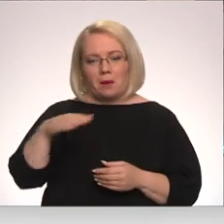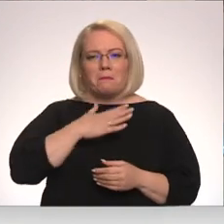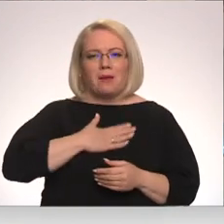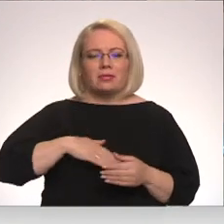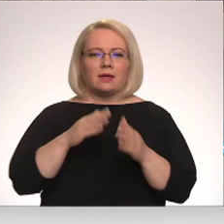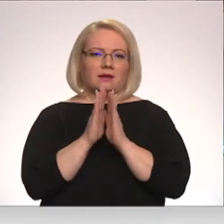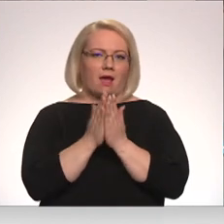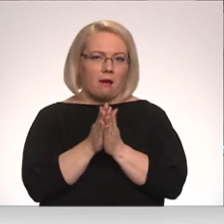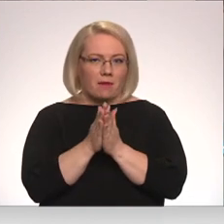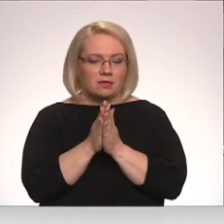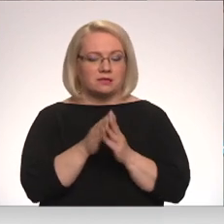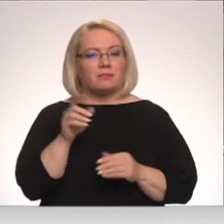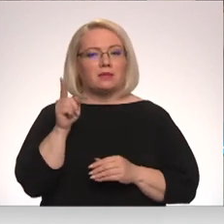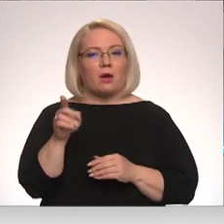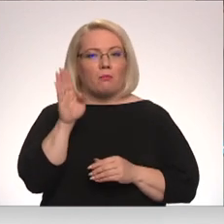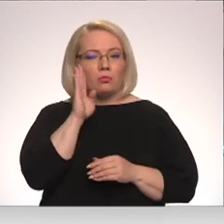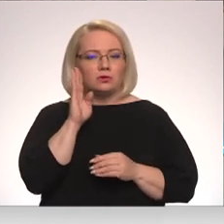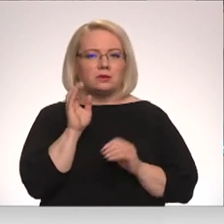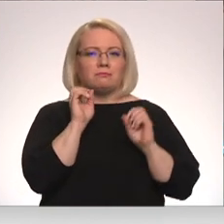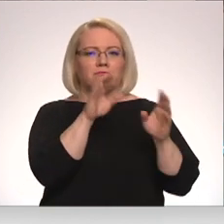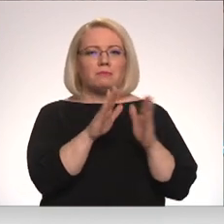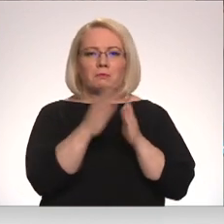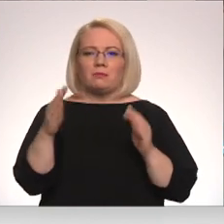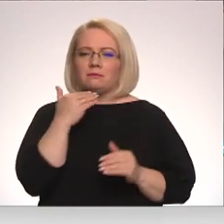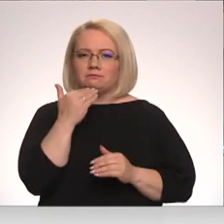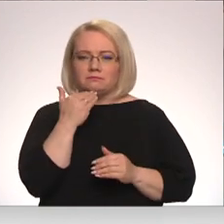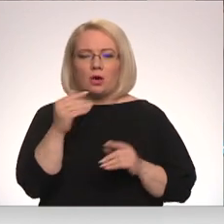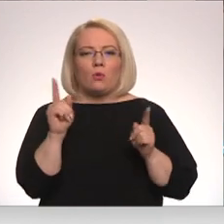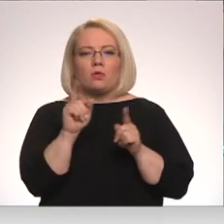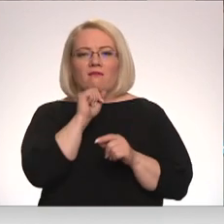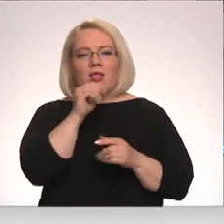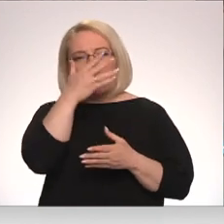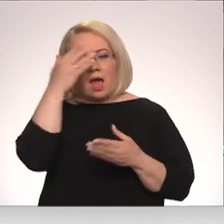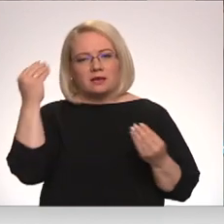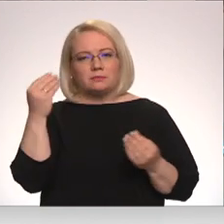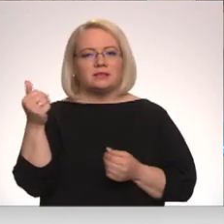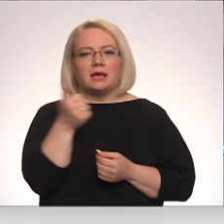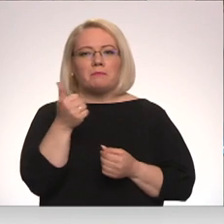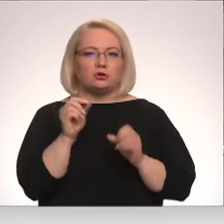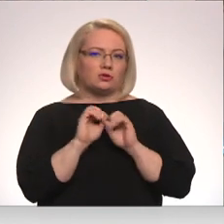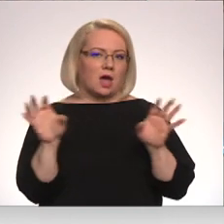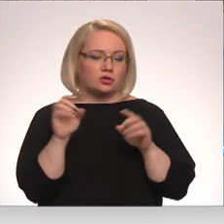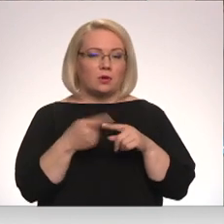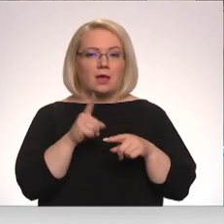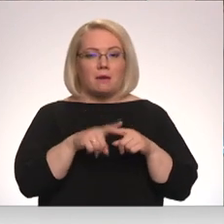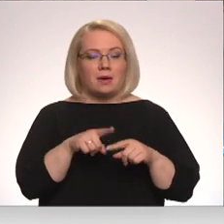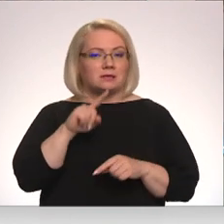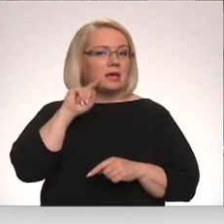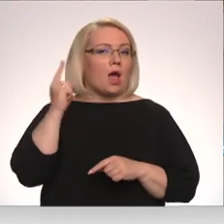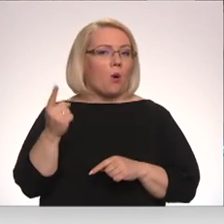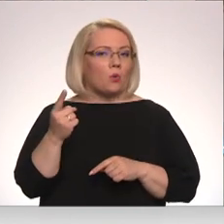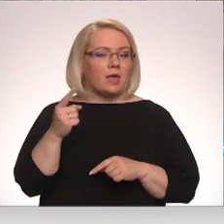grāmatas. Taču viņam ir žēl tās atdot bibliotēkai un vēlāk aizmirst īpašos stāstus. Un tāpēc jaunais